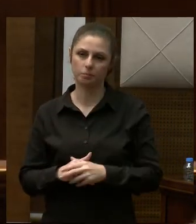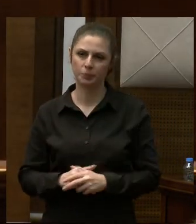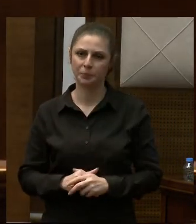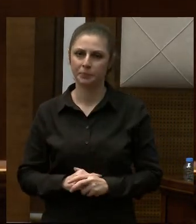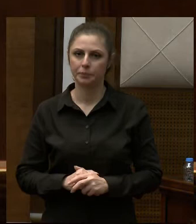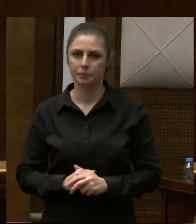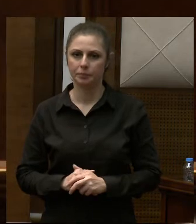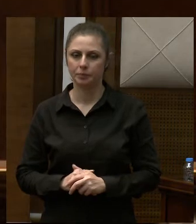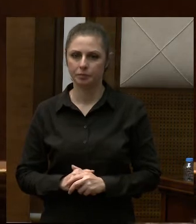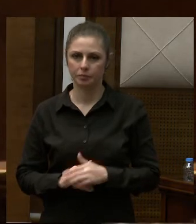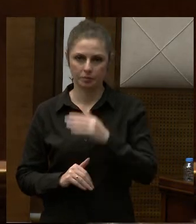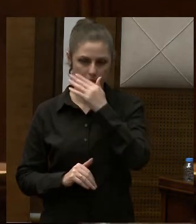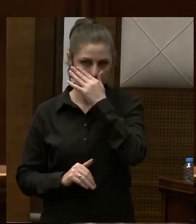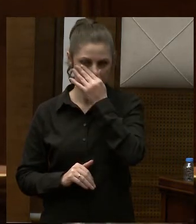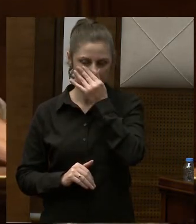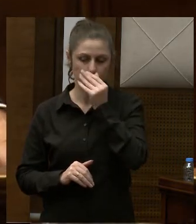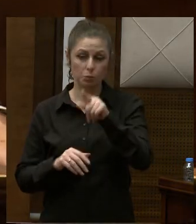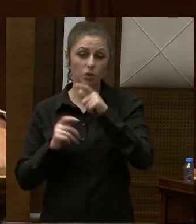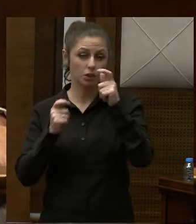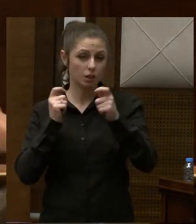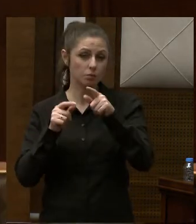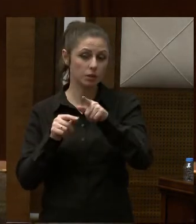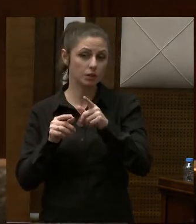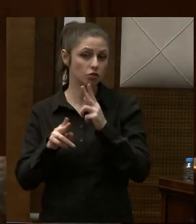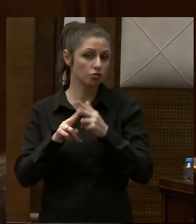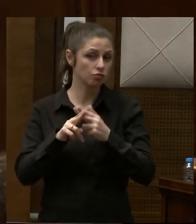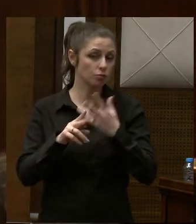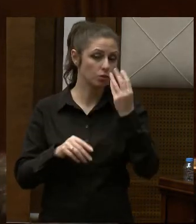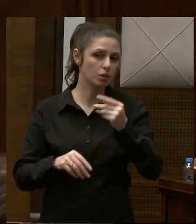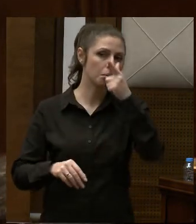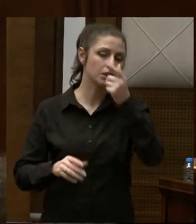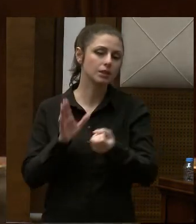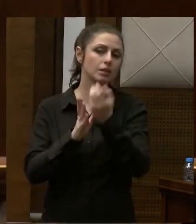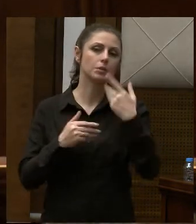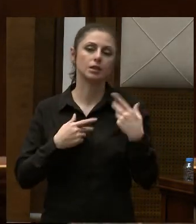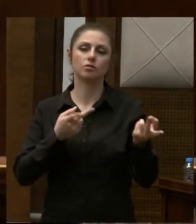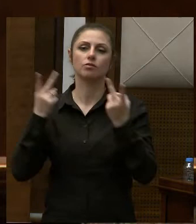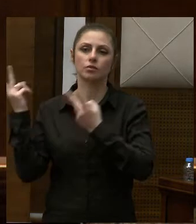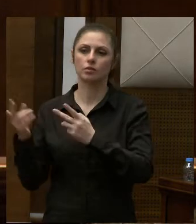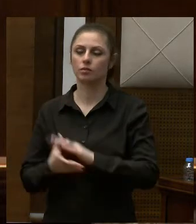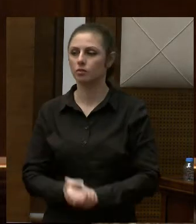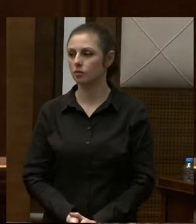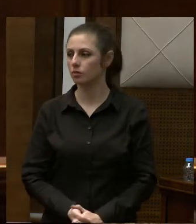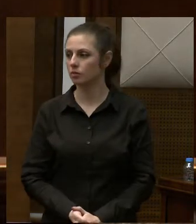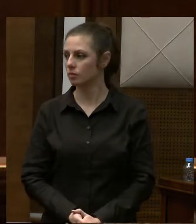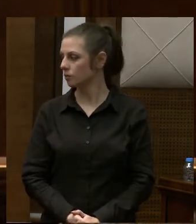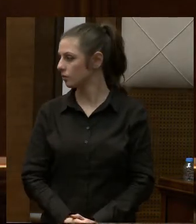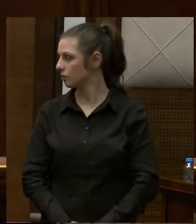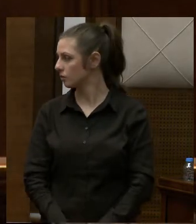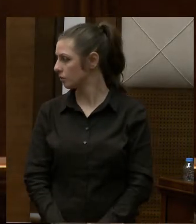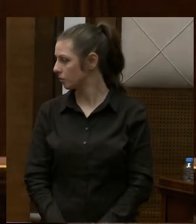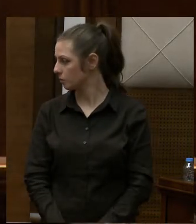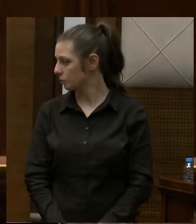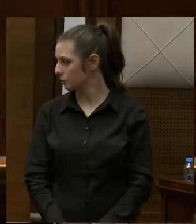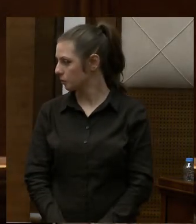böyle bir çalışmayı hızlandırmak için bizi Perşembe günü sabah çağırdılar. Gündemimizde başka madde var mı? Var başkanım.